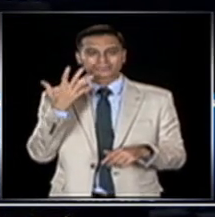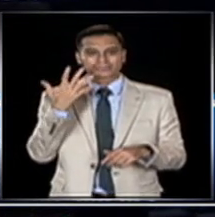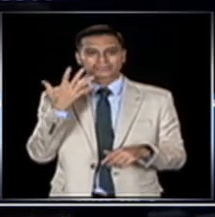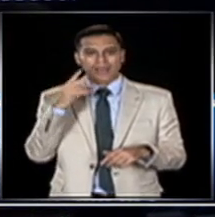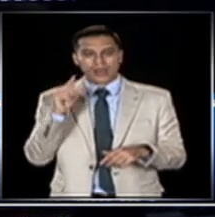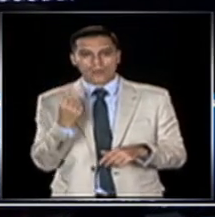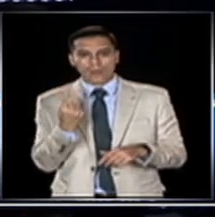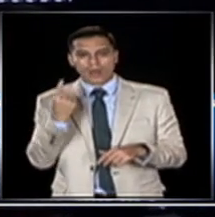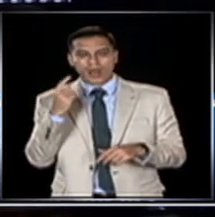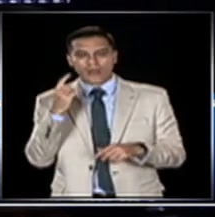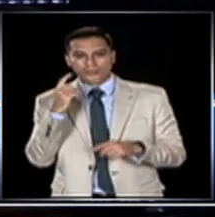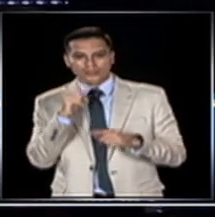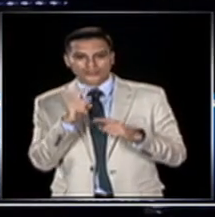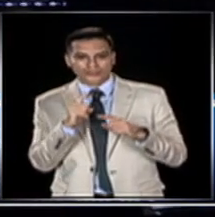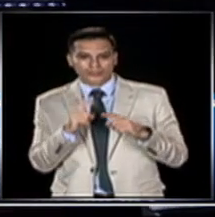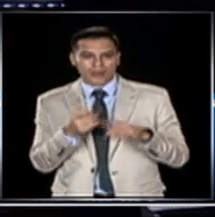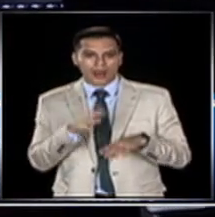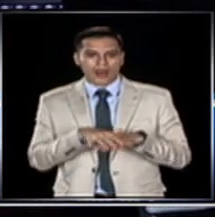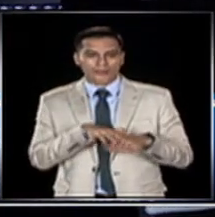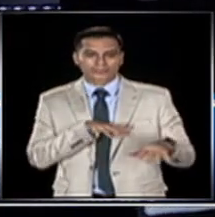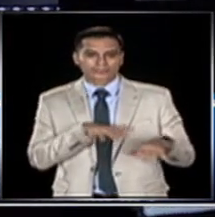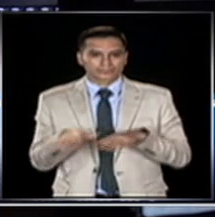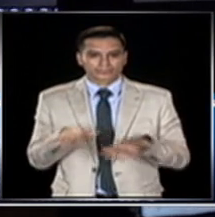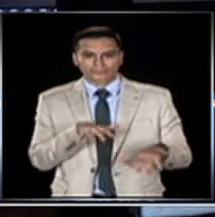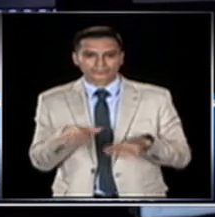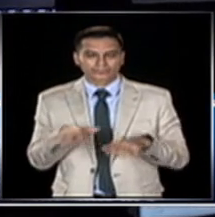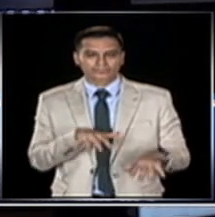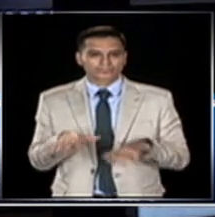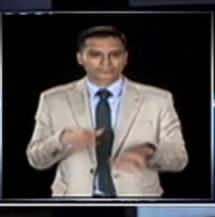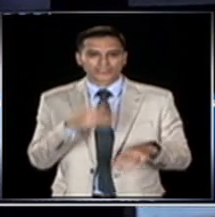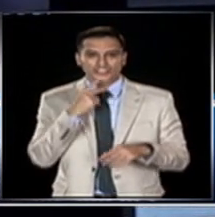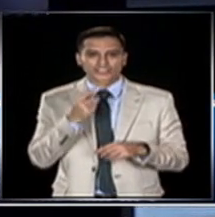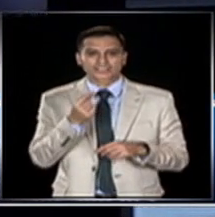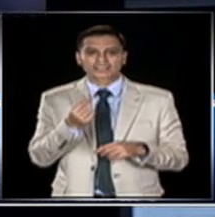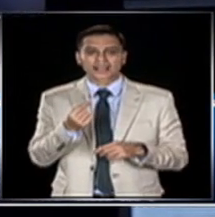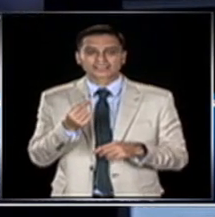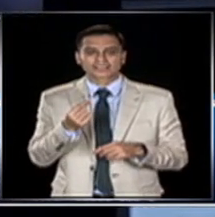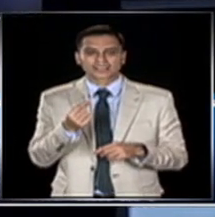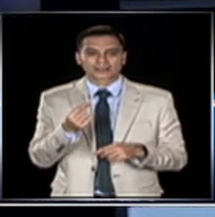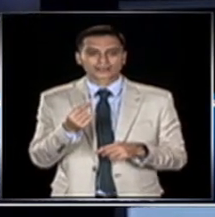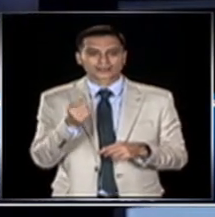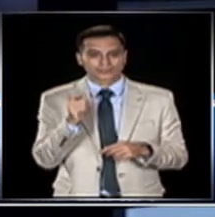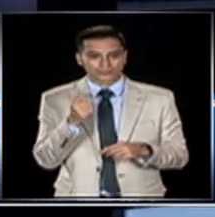5.1 على مقياس ريختر. ثانية